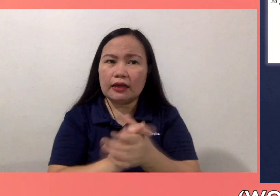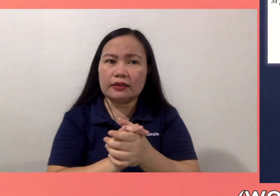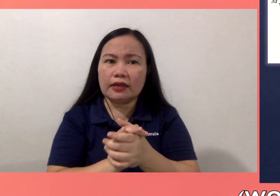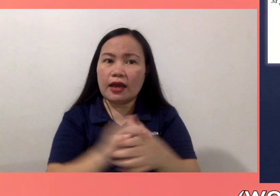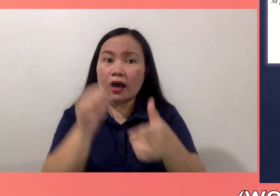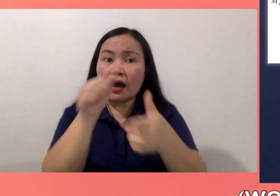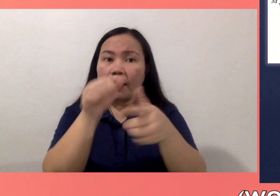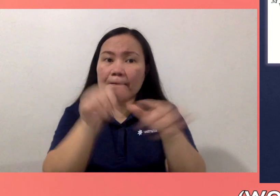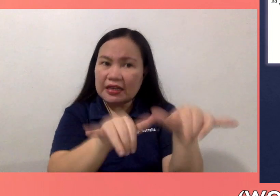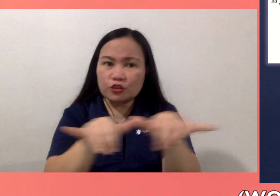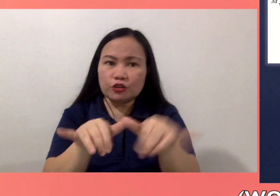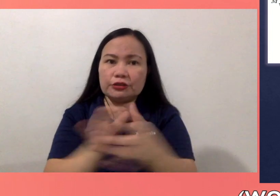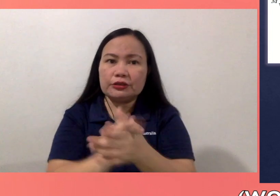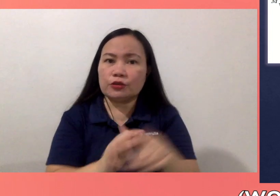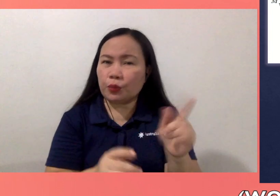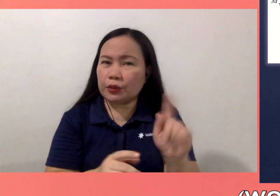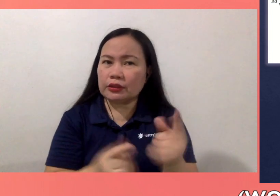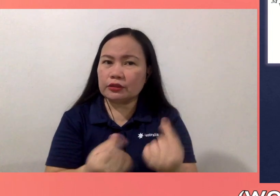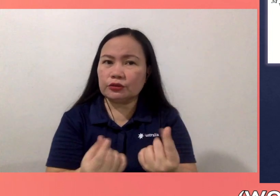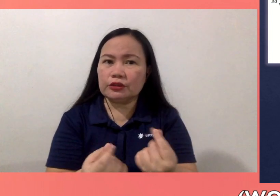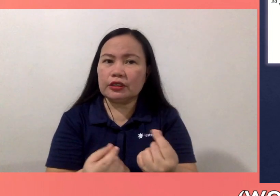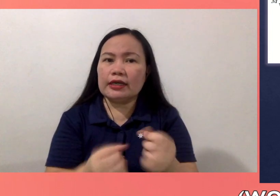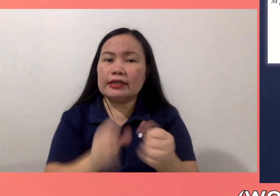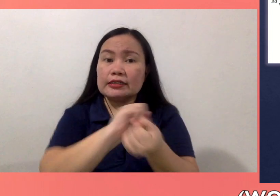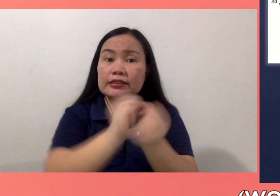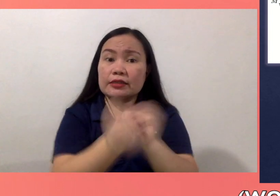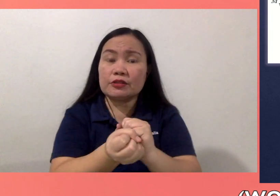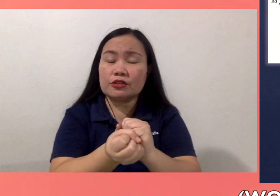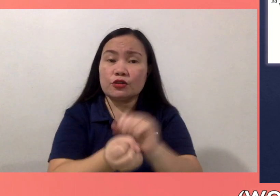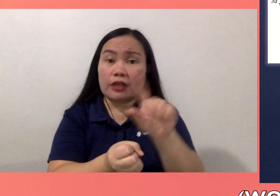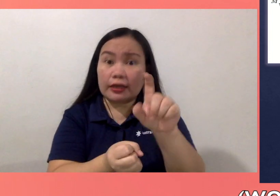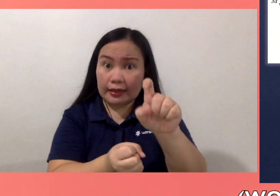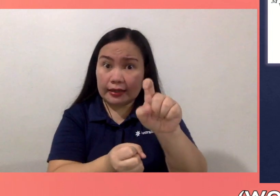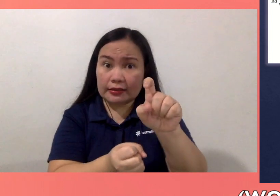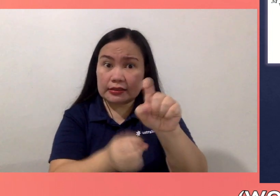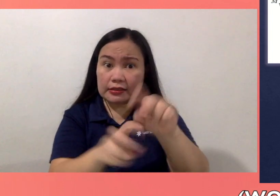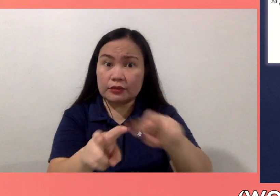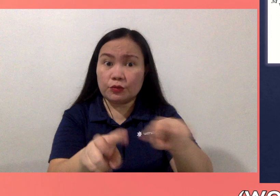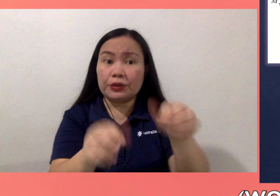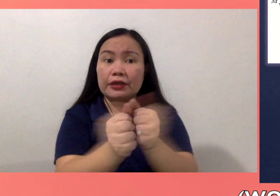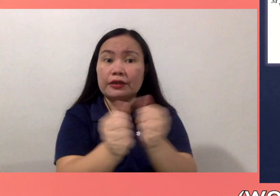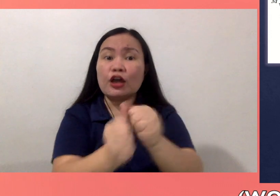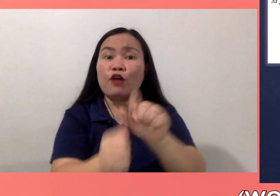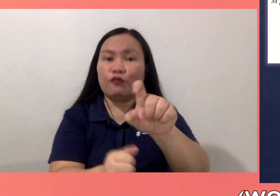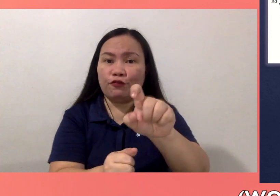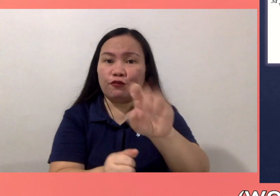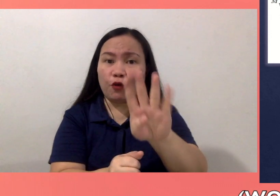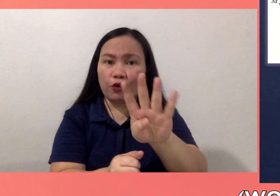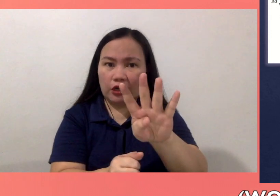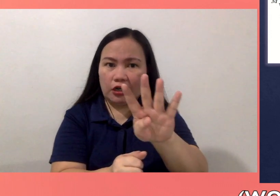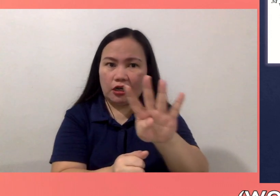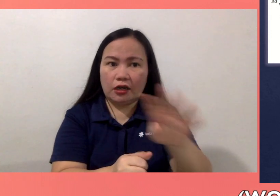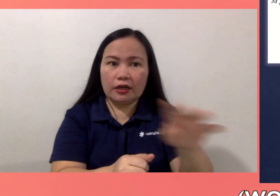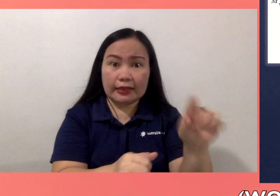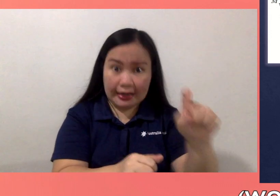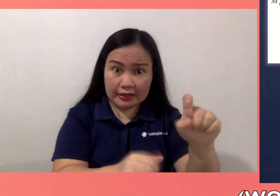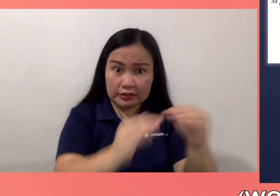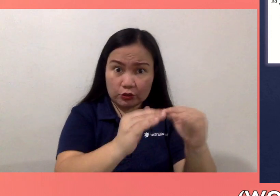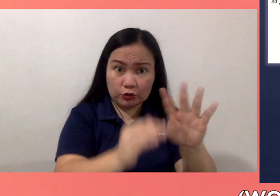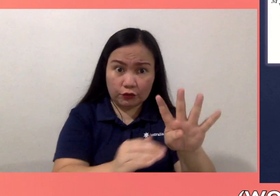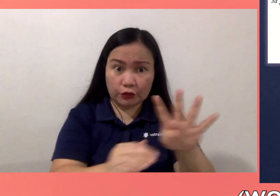lang natin, substitute natin yung value ng x. Okay? So, that is 8 times